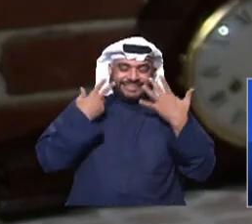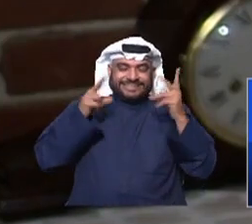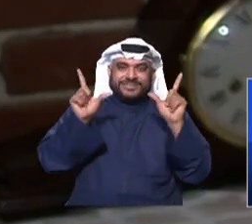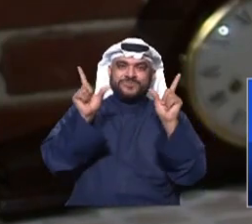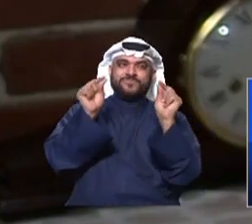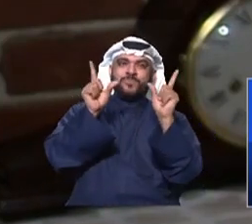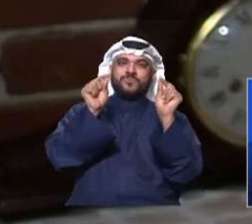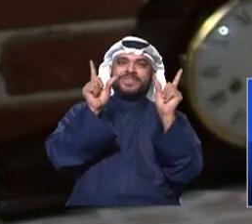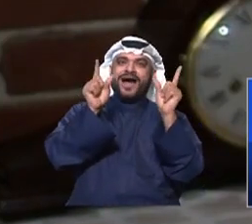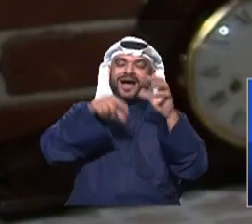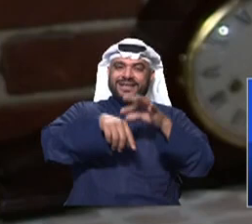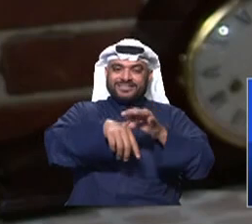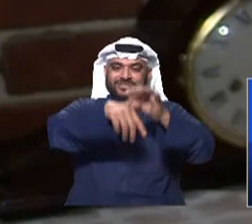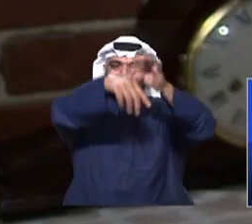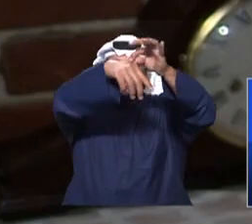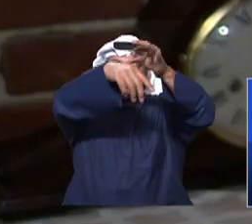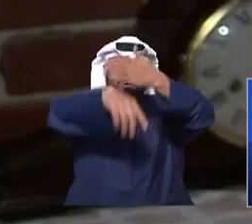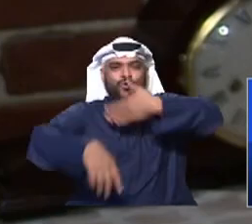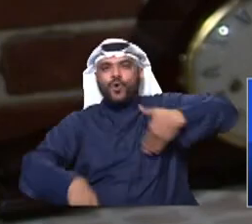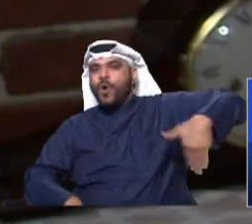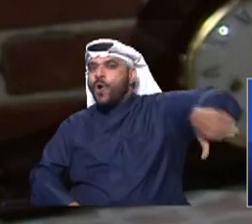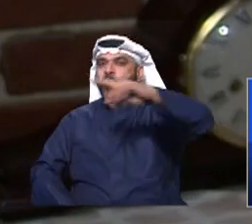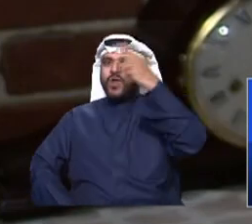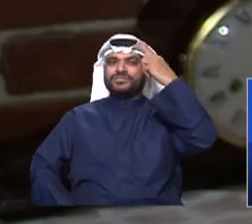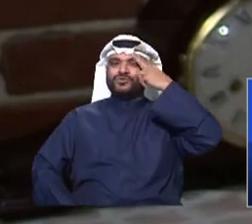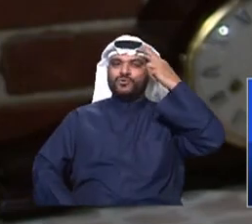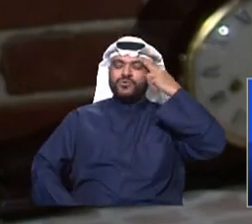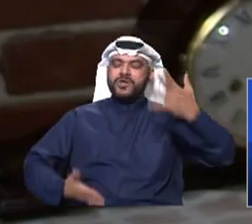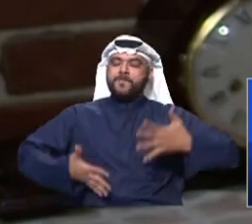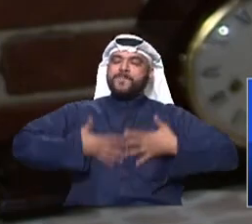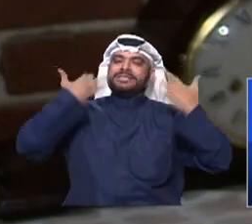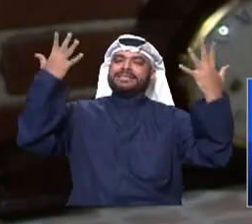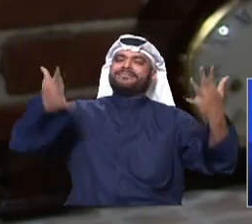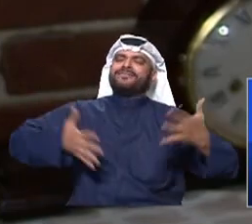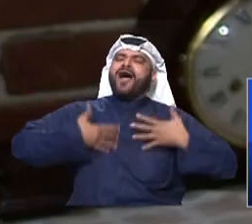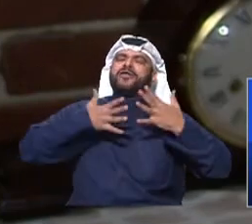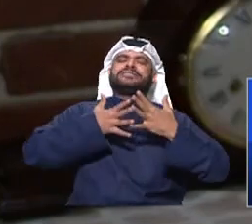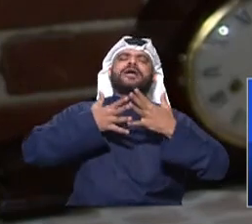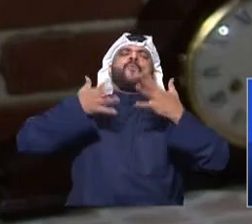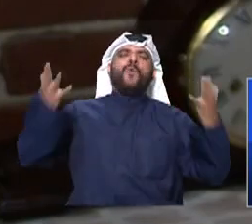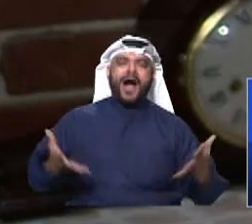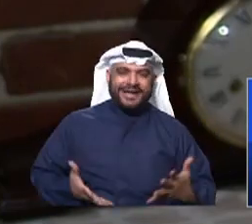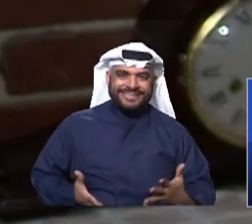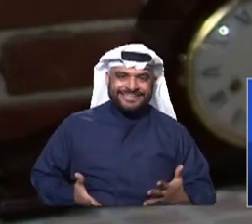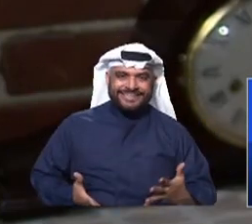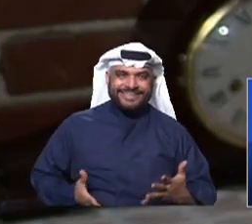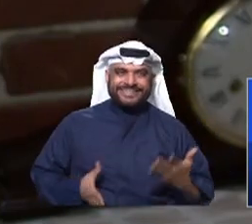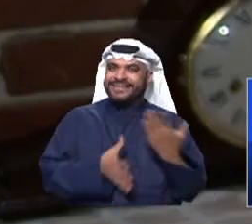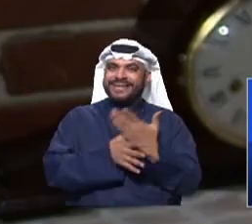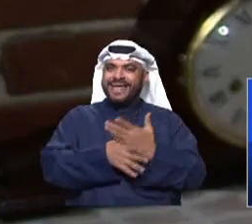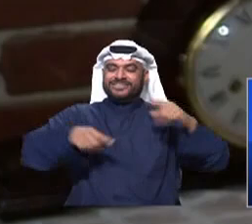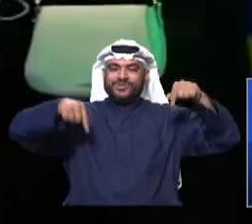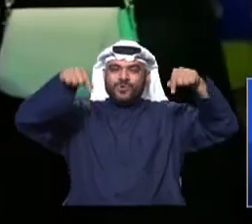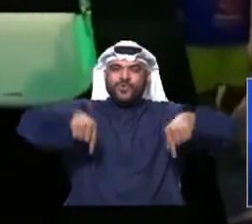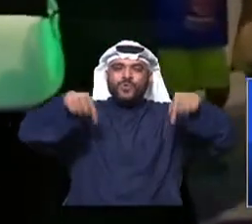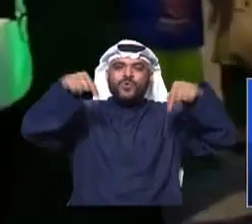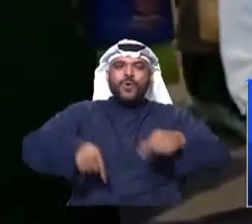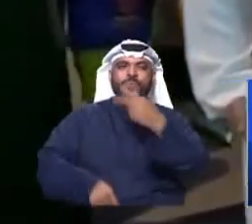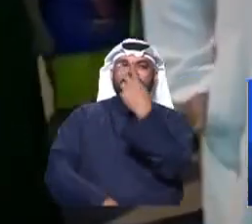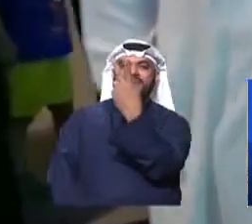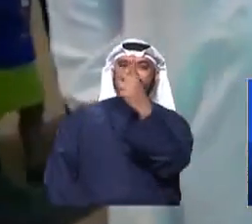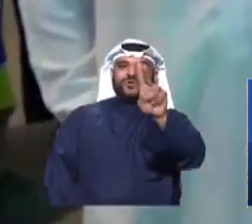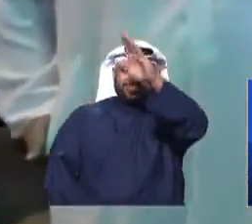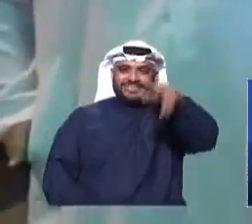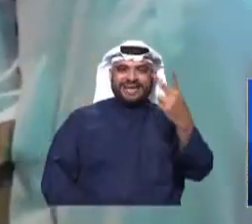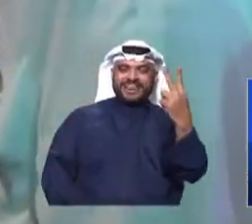للسعوديين كلهم، يعني يوم تأسيس دولة عظيمة مثل المملكة العربية السعودية، فتعجز الألسنة أنها توصف هذا